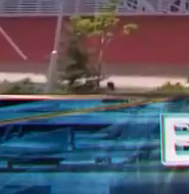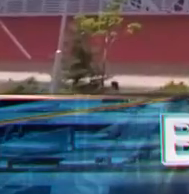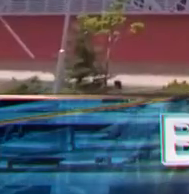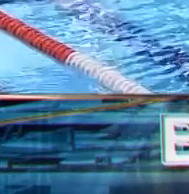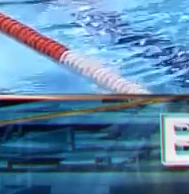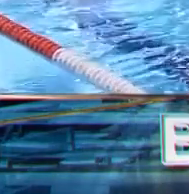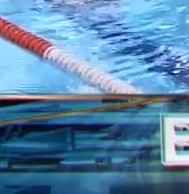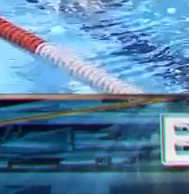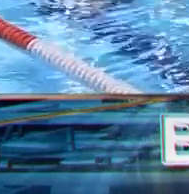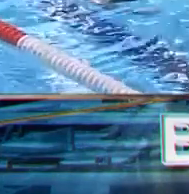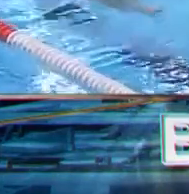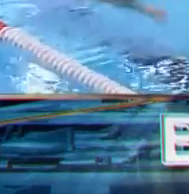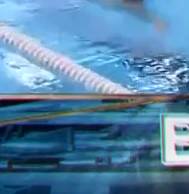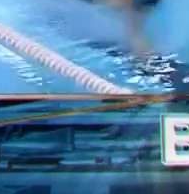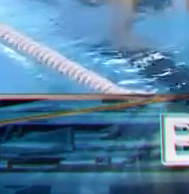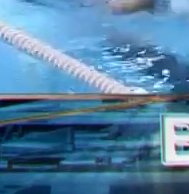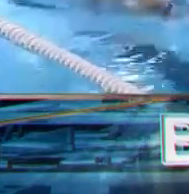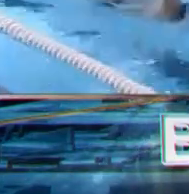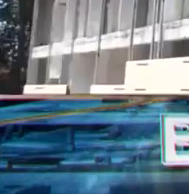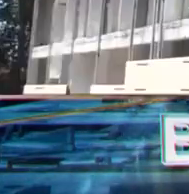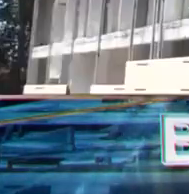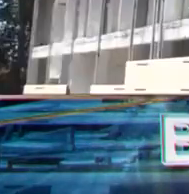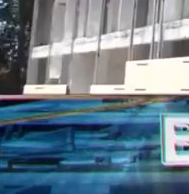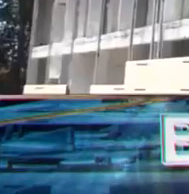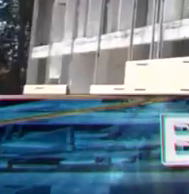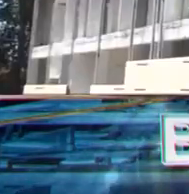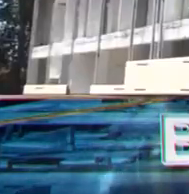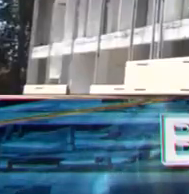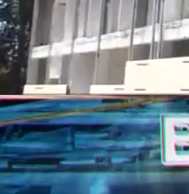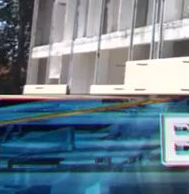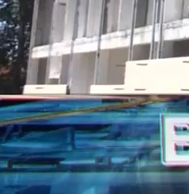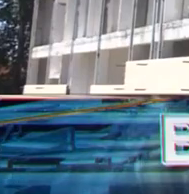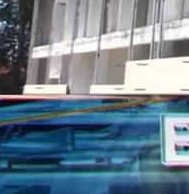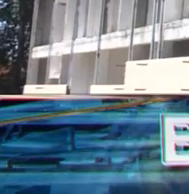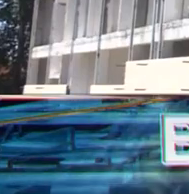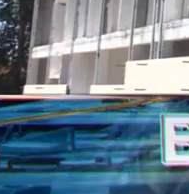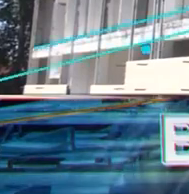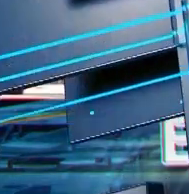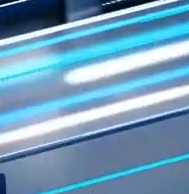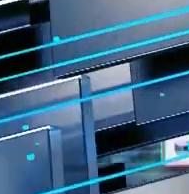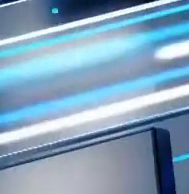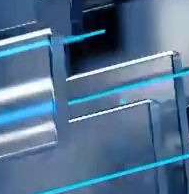Бәріде ұлт саулығы үшін Алматы облысында 7 дене шынықтыру және сауықтыру кешені салынып жатыр.